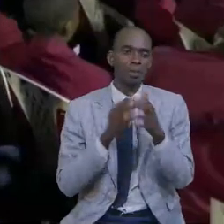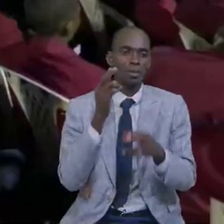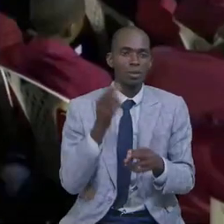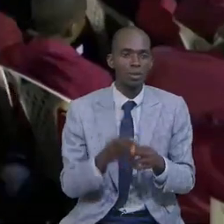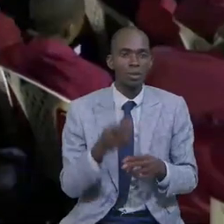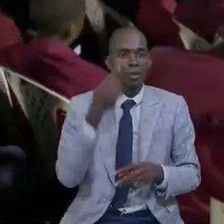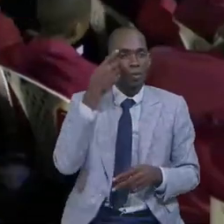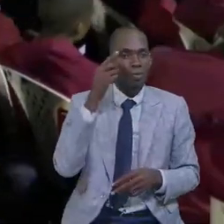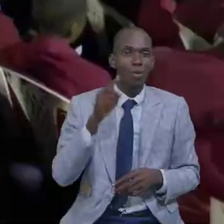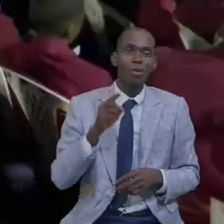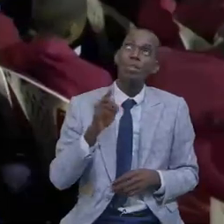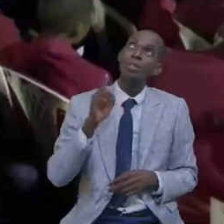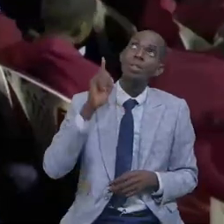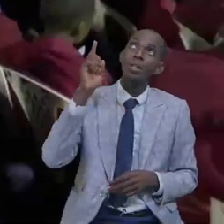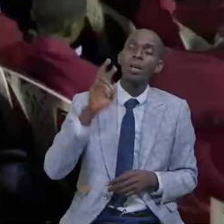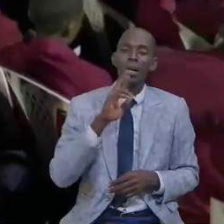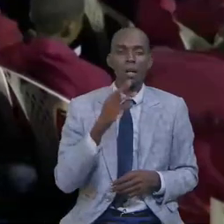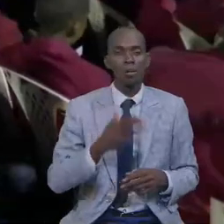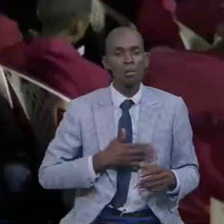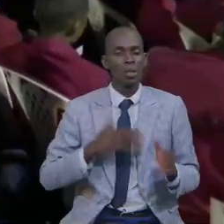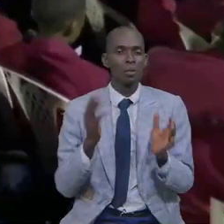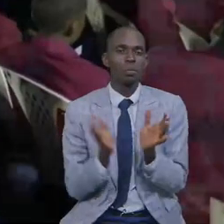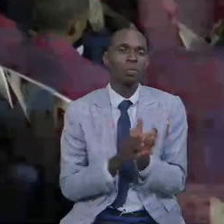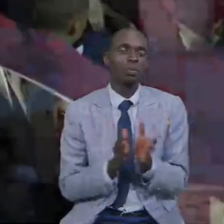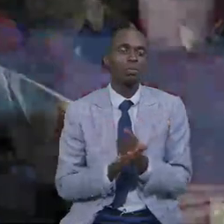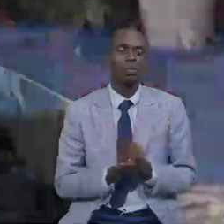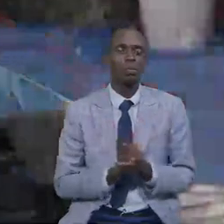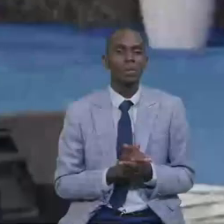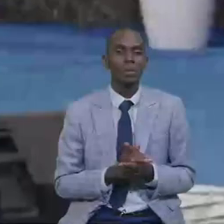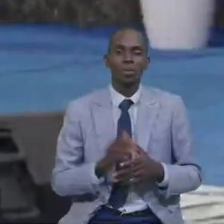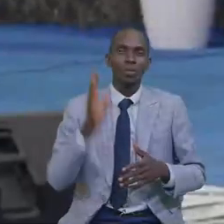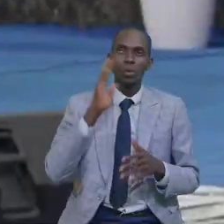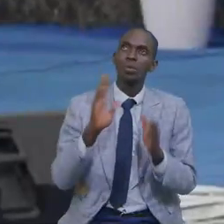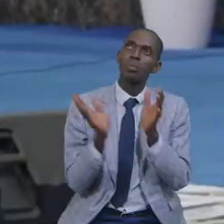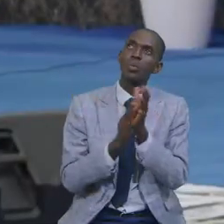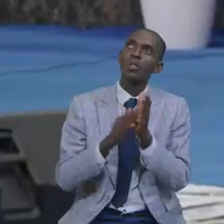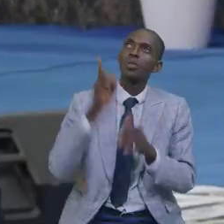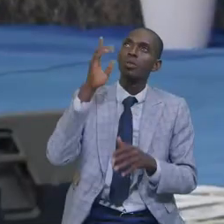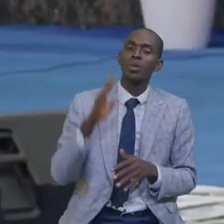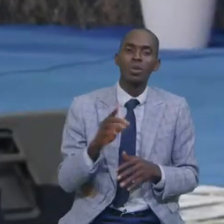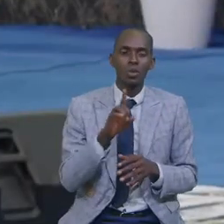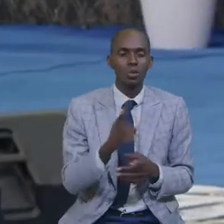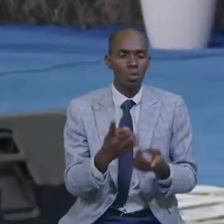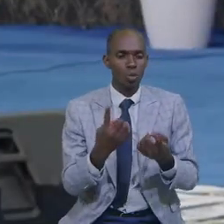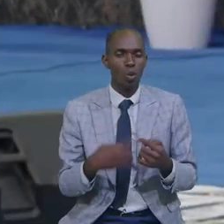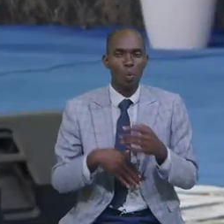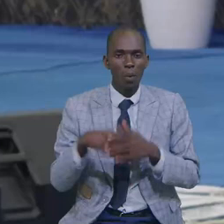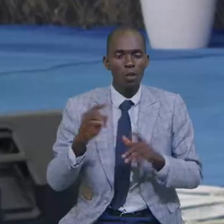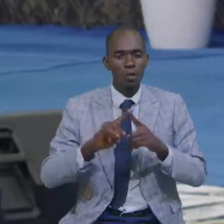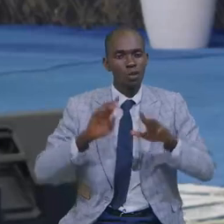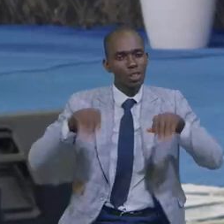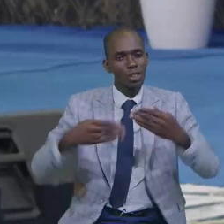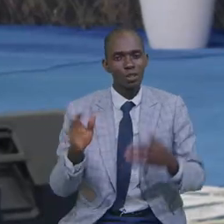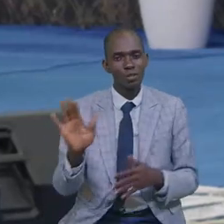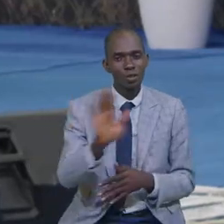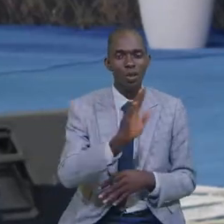Jésus car tu es mal loin tu loues Dieu et tu sors